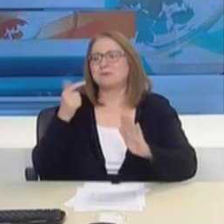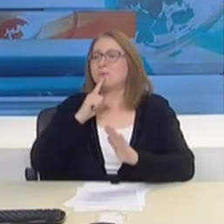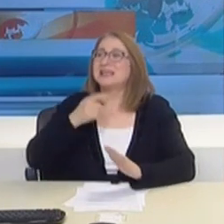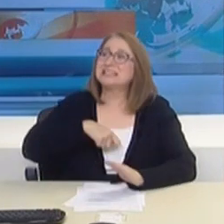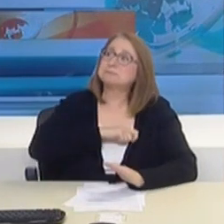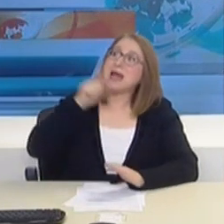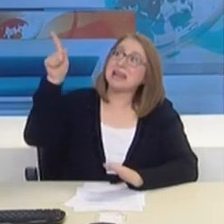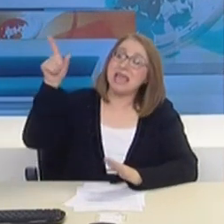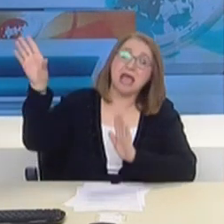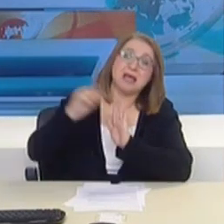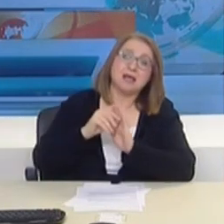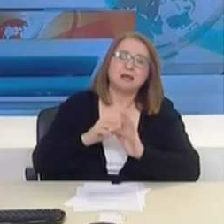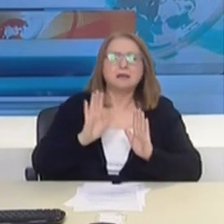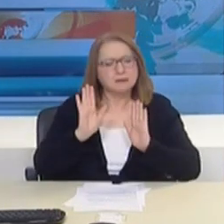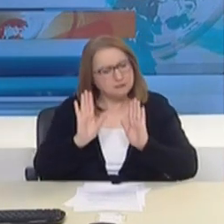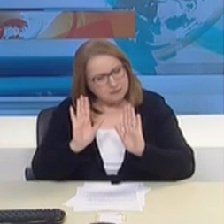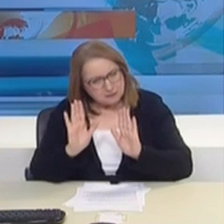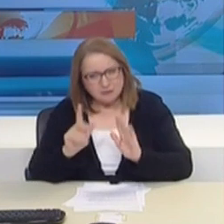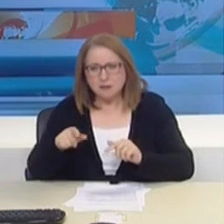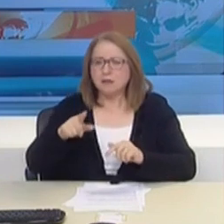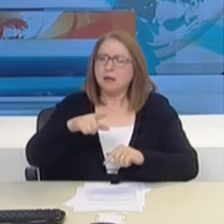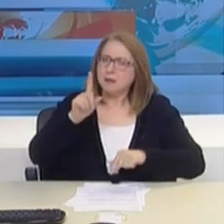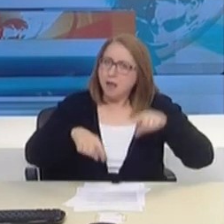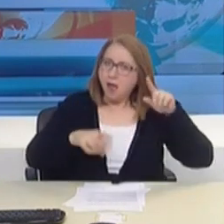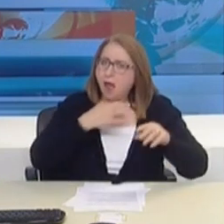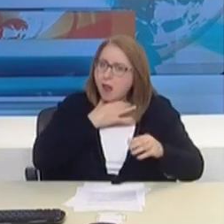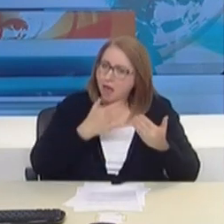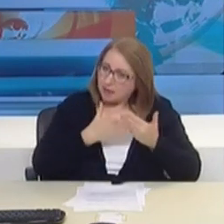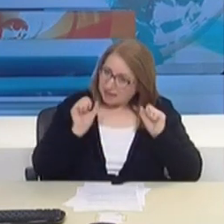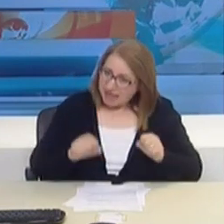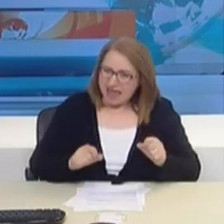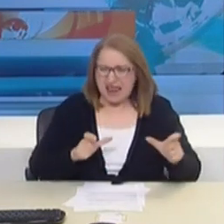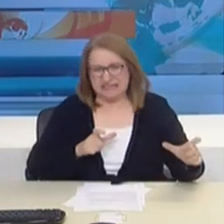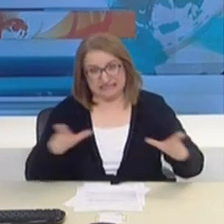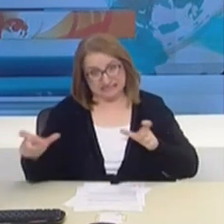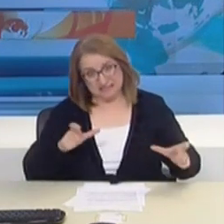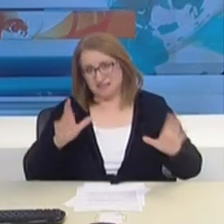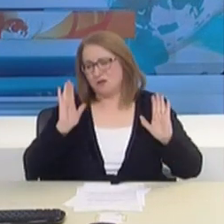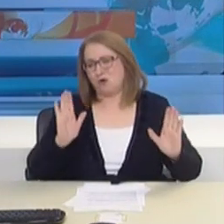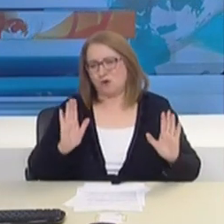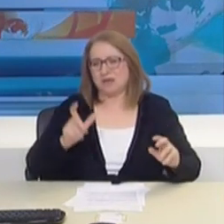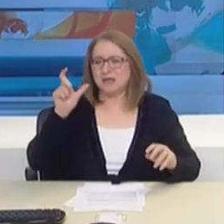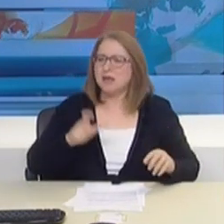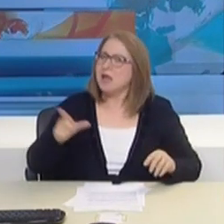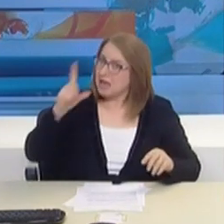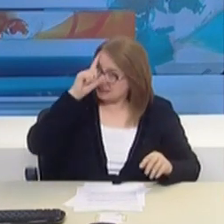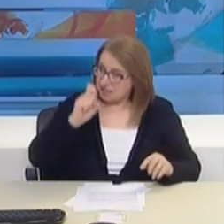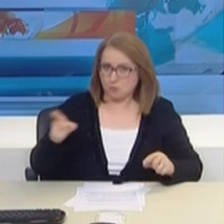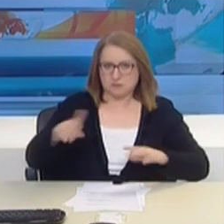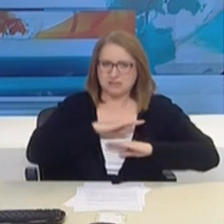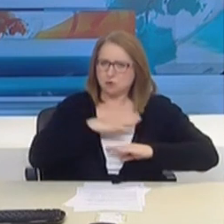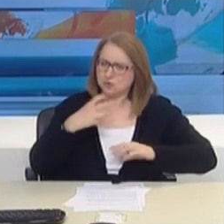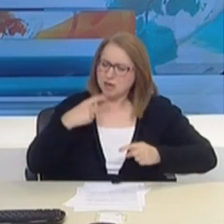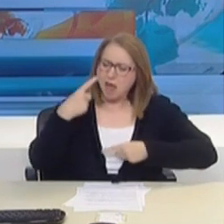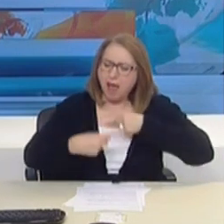που, και η τεχνογνωσία πολλές φορές που έχουν τα στελέχη των ενόπλων δυνάμεων είναι πολλές φορές χρήσιμα σε επιμέρους ζητήματα. Τώρα, σε σχέση